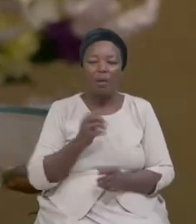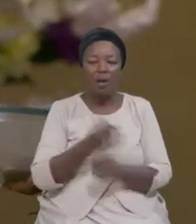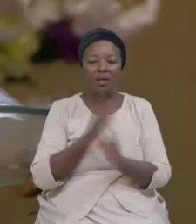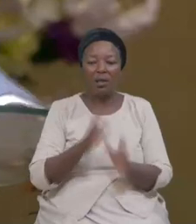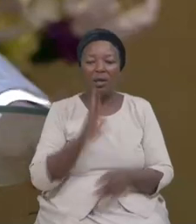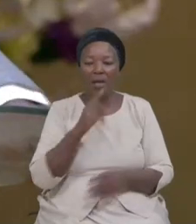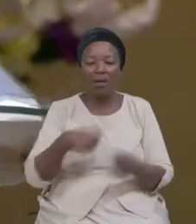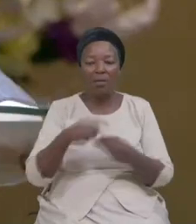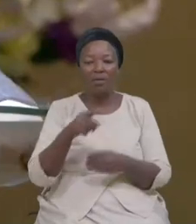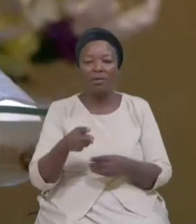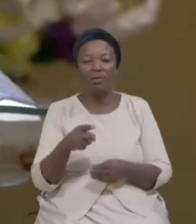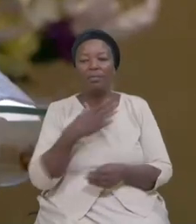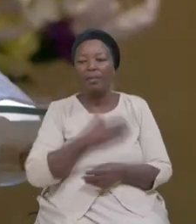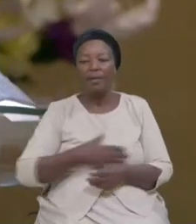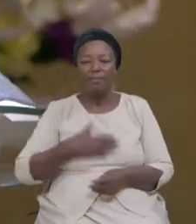Que les surveillants